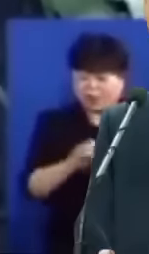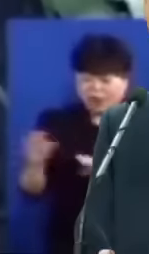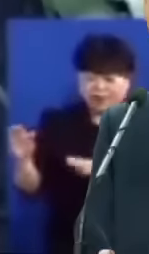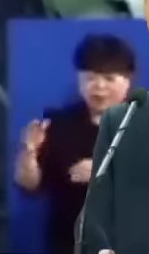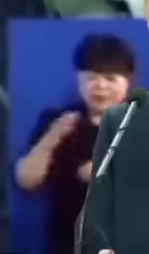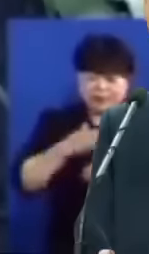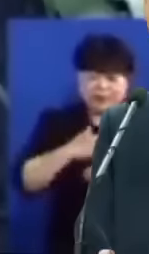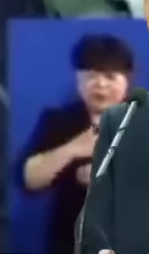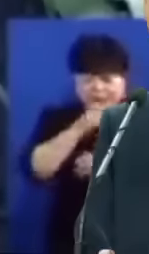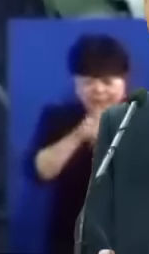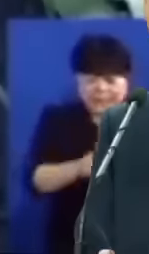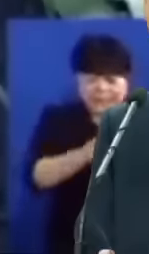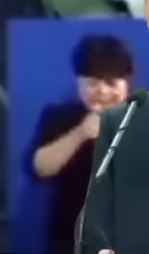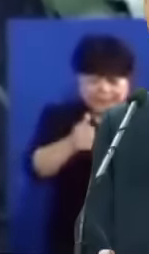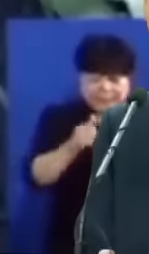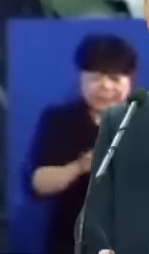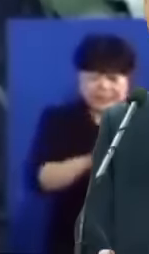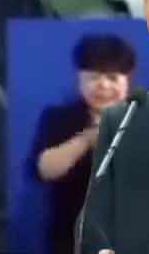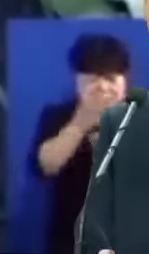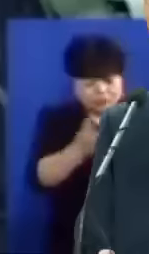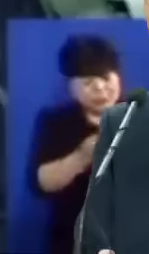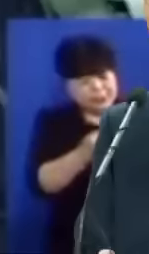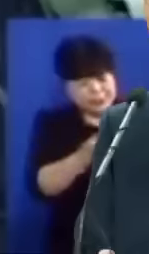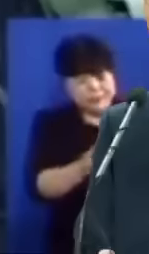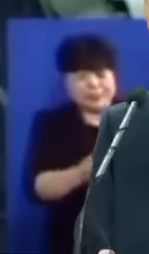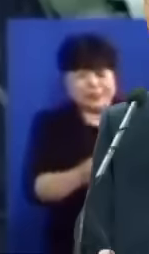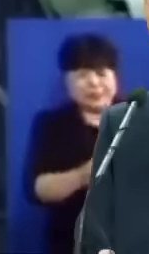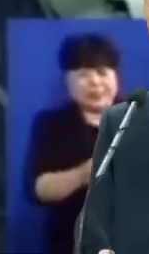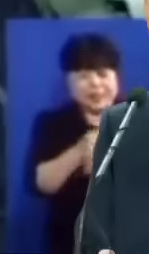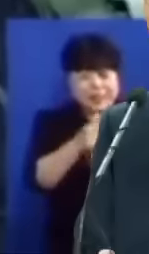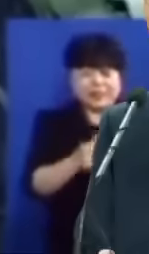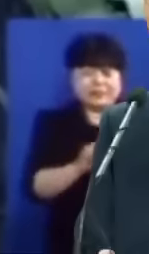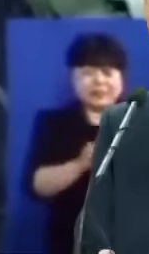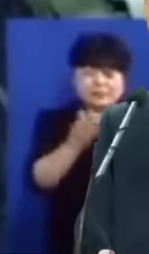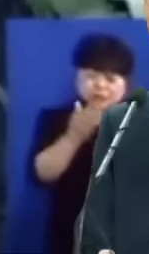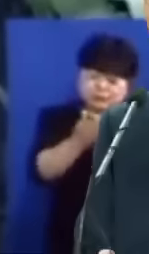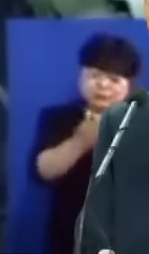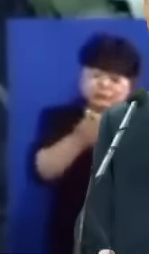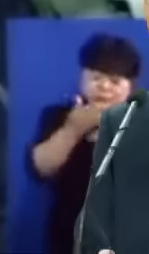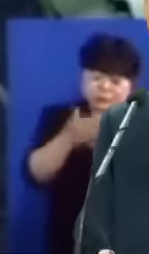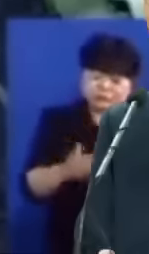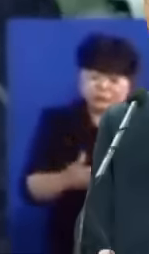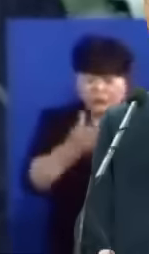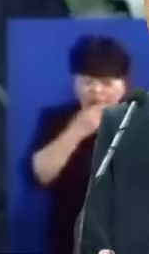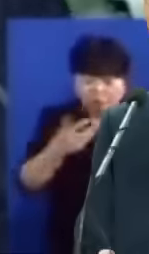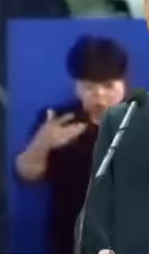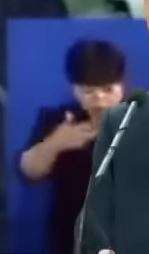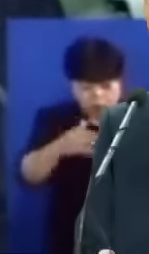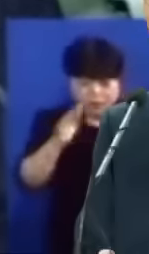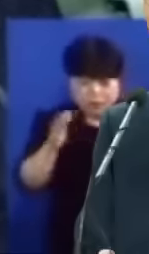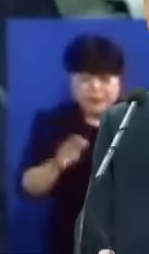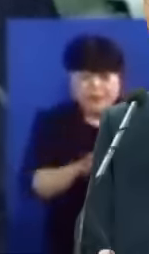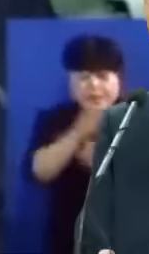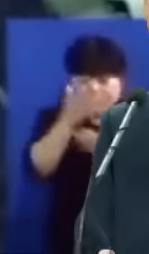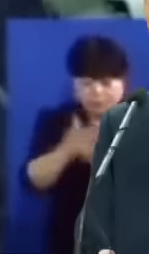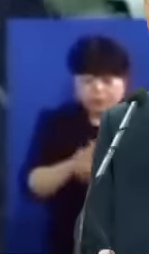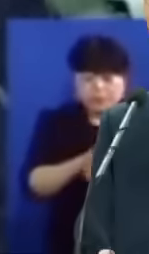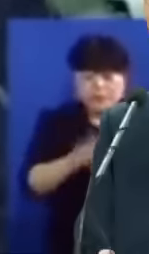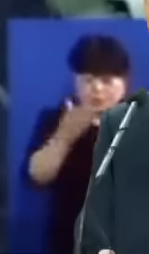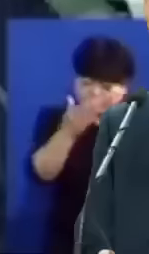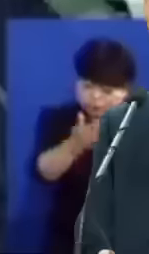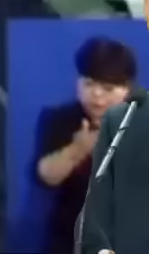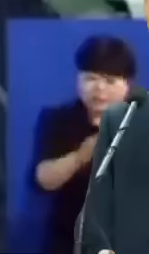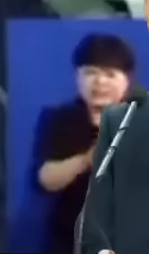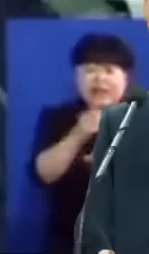가더라도 나는 하나님이 날 사랑하시고 내가 하나님을 사랑하면 행복의 조건이 되는 것입니다. 사랑받고